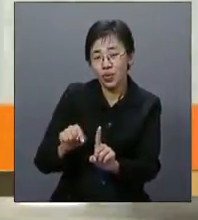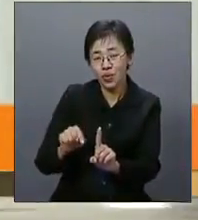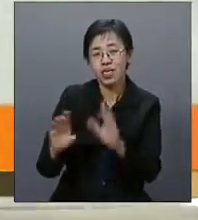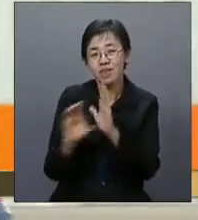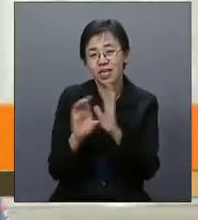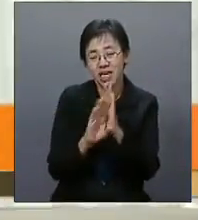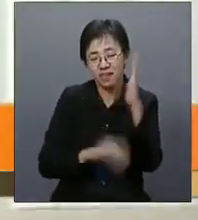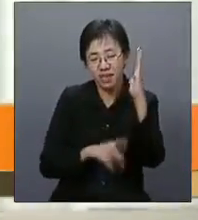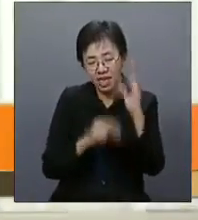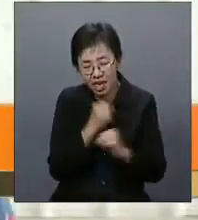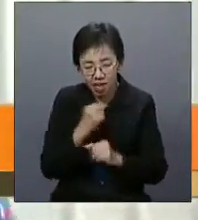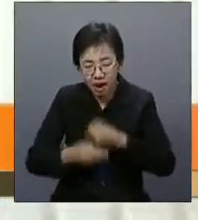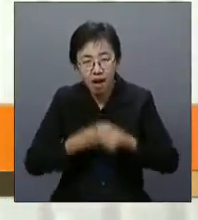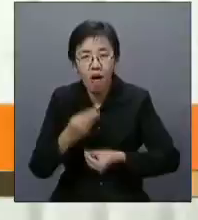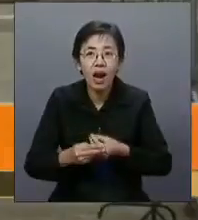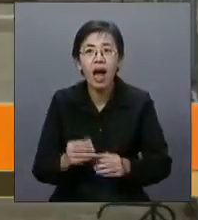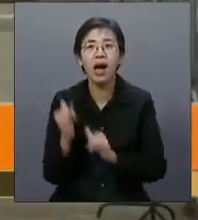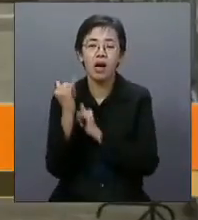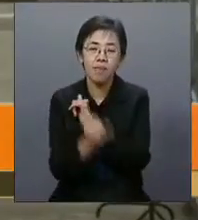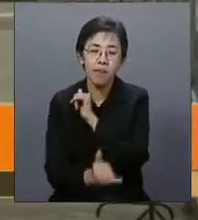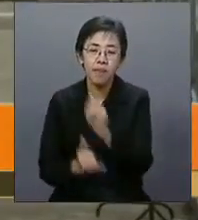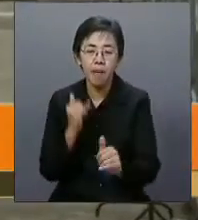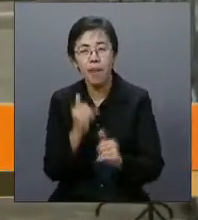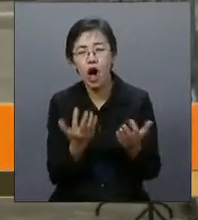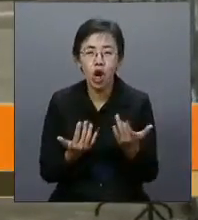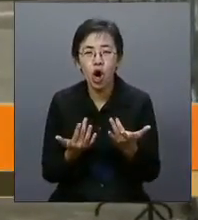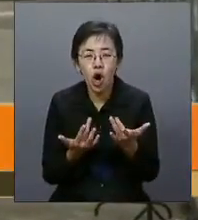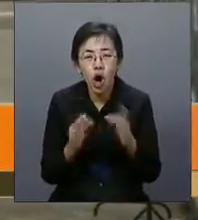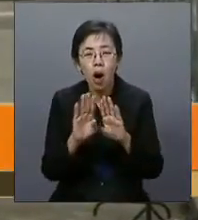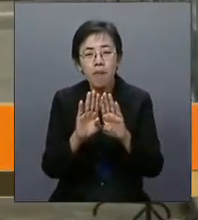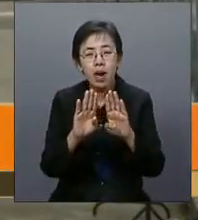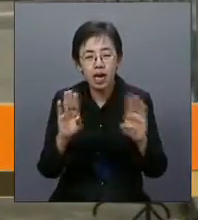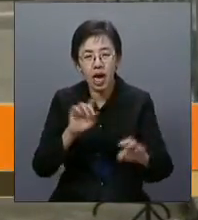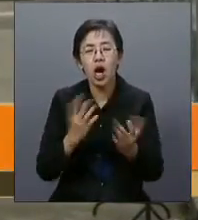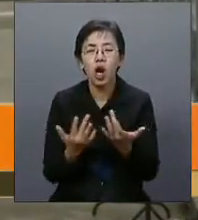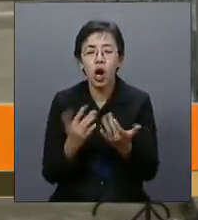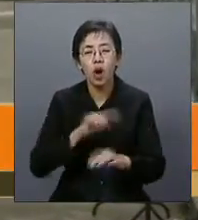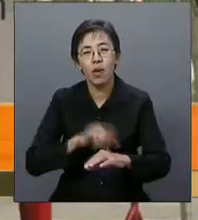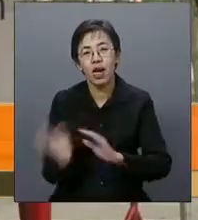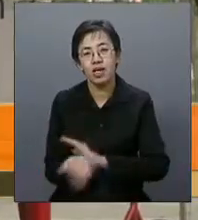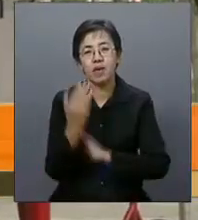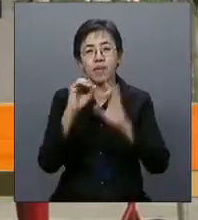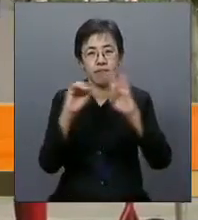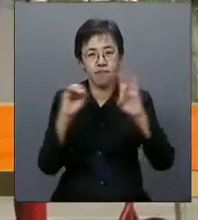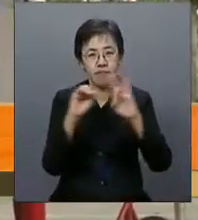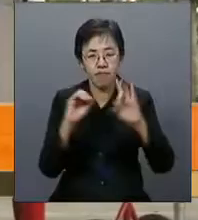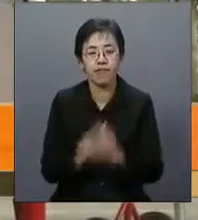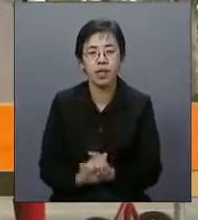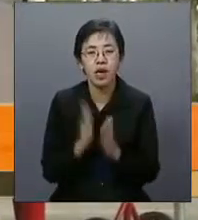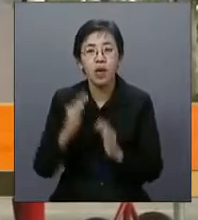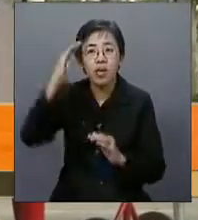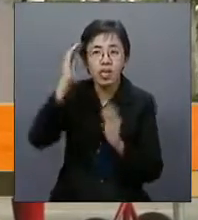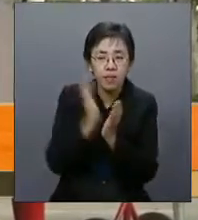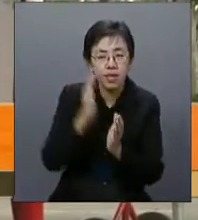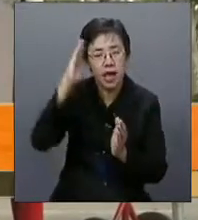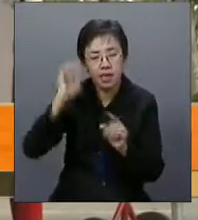ประกอบกิจการทยอยเดินทางมารอการเปิดทำการของห้างตั้งแต่เวลาประมาณ8นาฬิกานะคะขณะที่เจ้าหน้าที่รักษาความปลอดภั